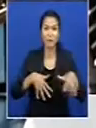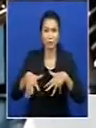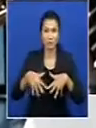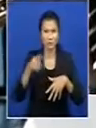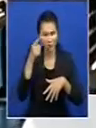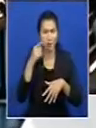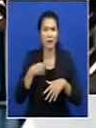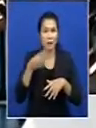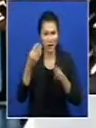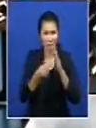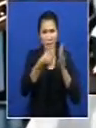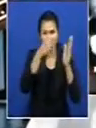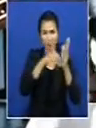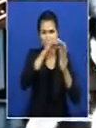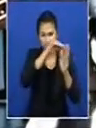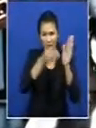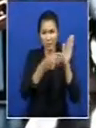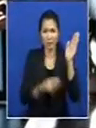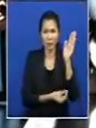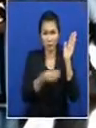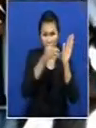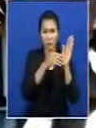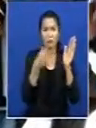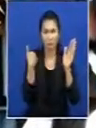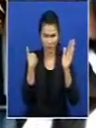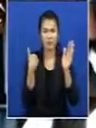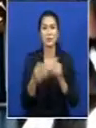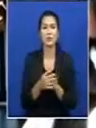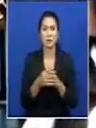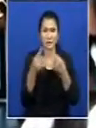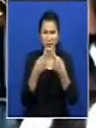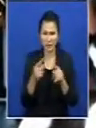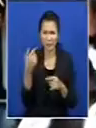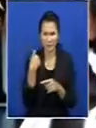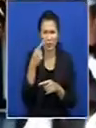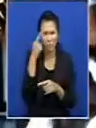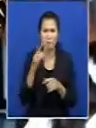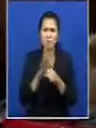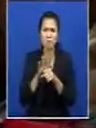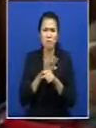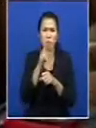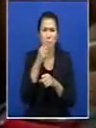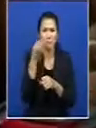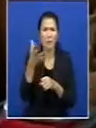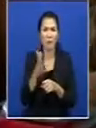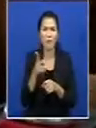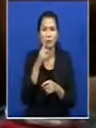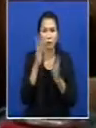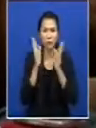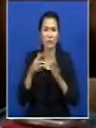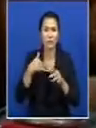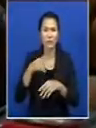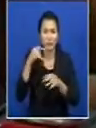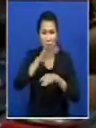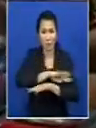ค่ะทยอยเดินทางกลับจากต่างจังหวัดมายังกรุงเทพมหานครบ้างแล้วแต่ยังมีจำนวนไม่มากนักทำให้บรรยากาศการเดินท